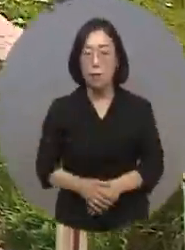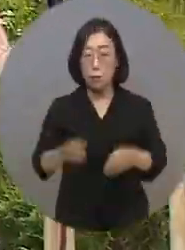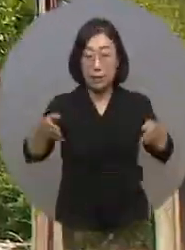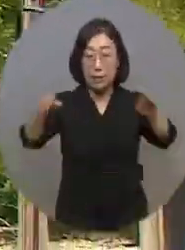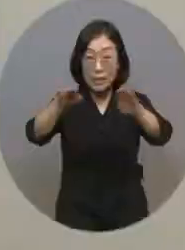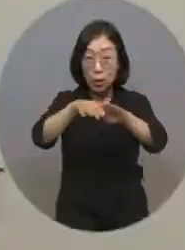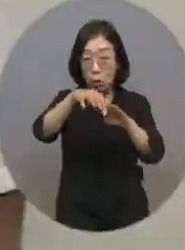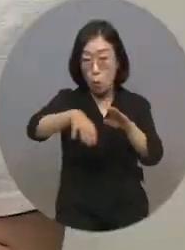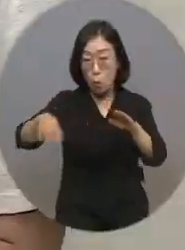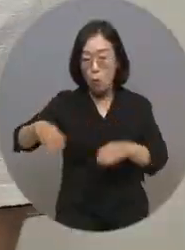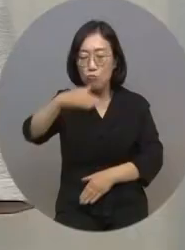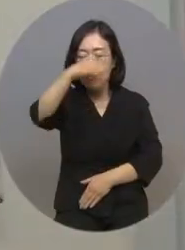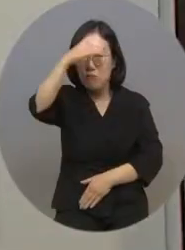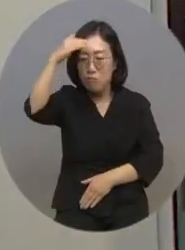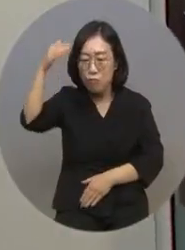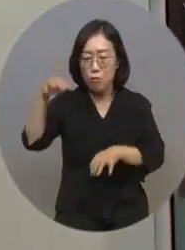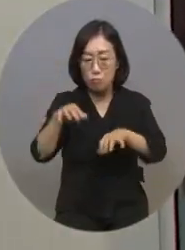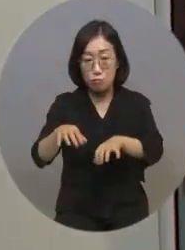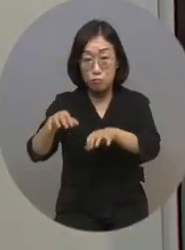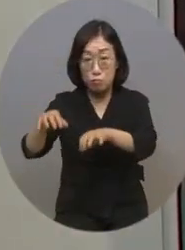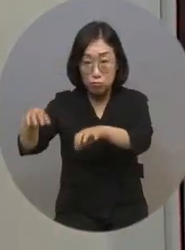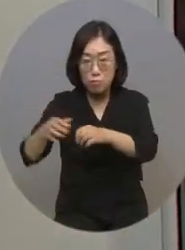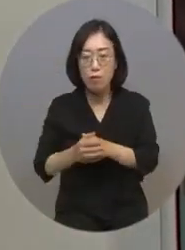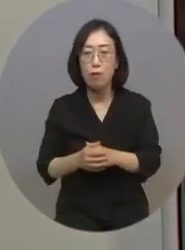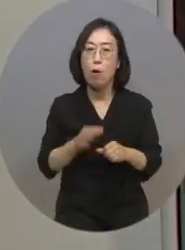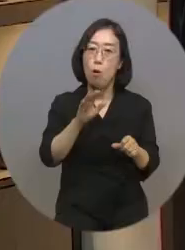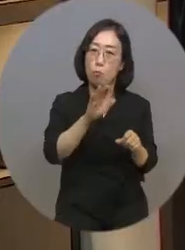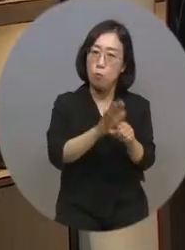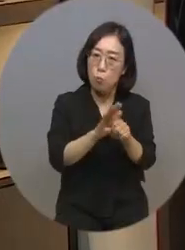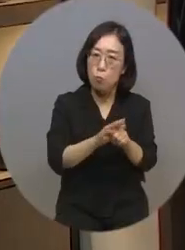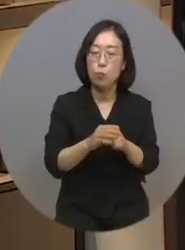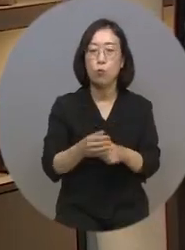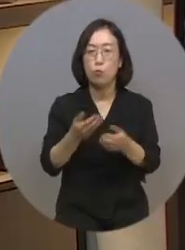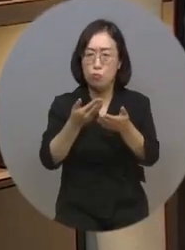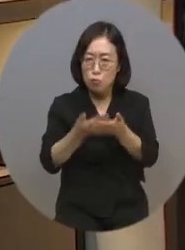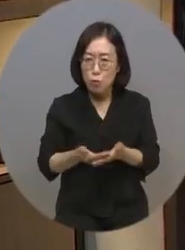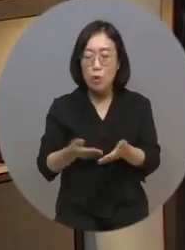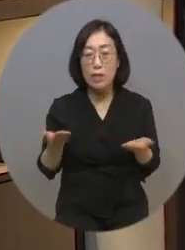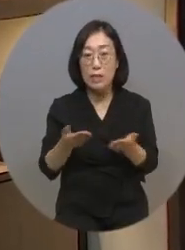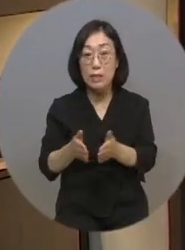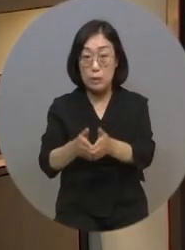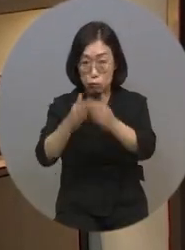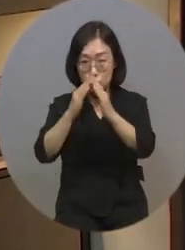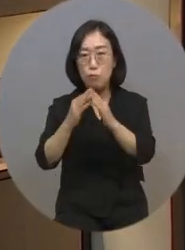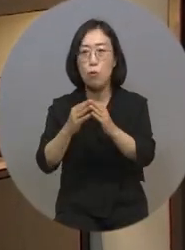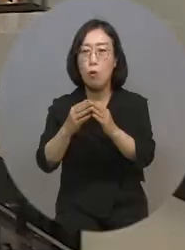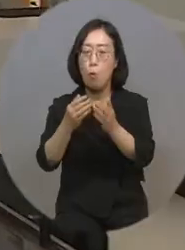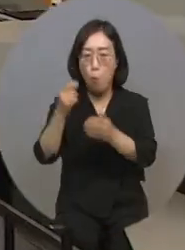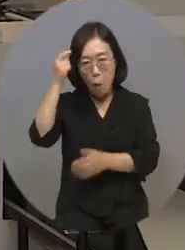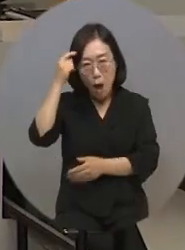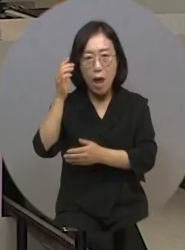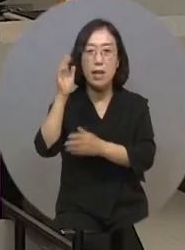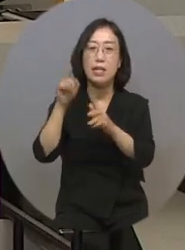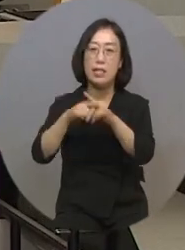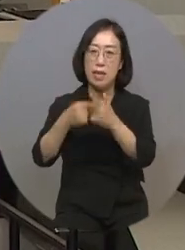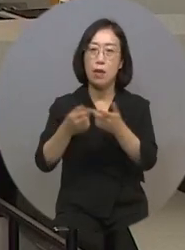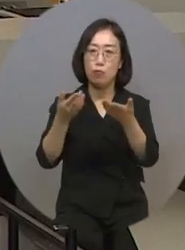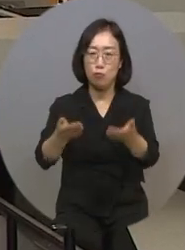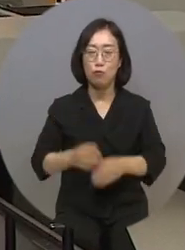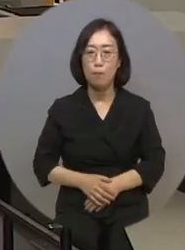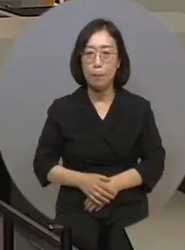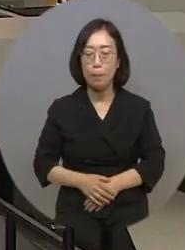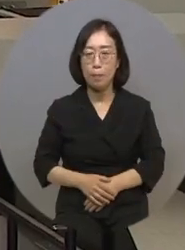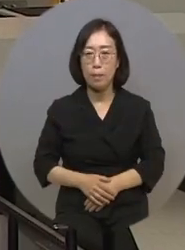통해 발달장애인 가족의 창업과 돌봄 지원의 중요성과 필요성에 대한 이해를 높였습니다.